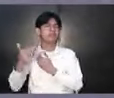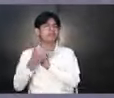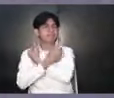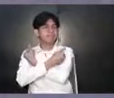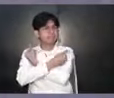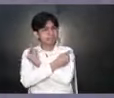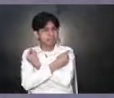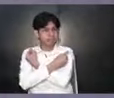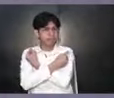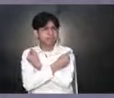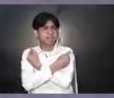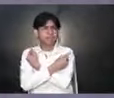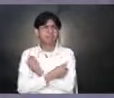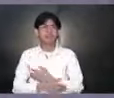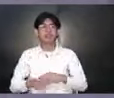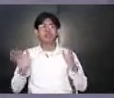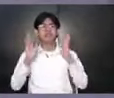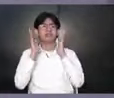Huwag ka na mahiya